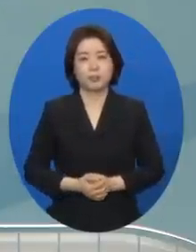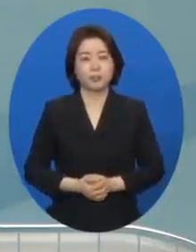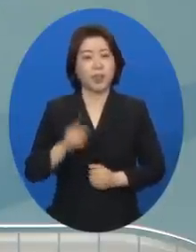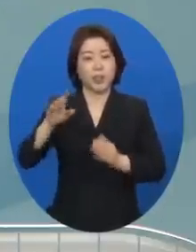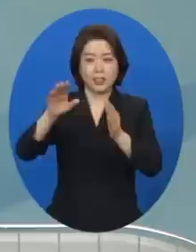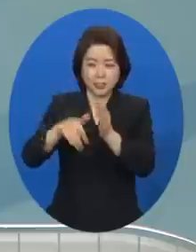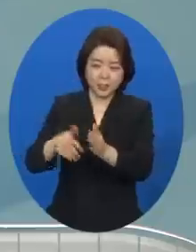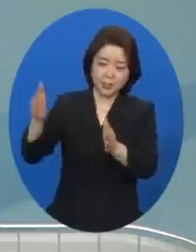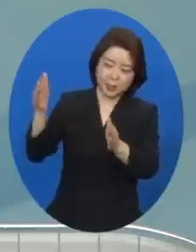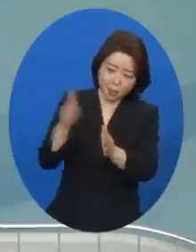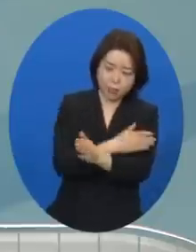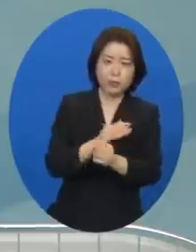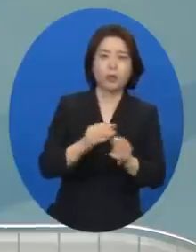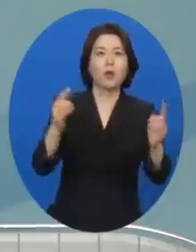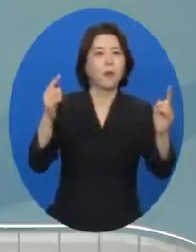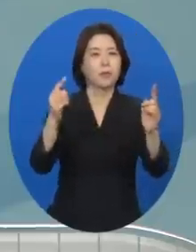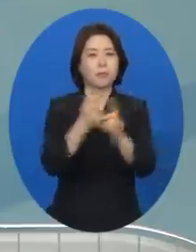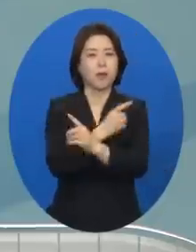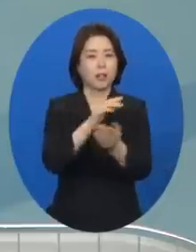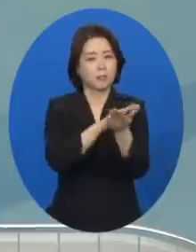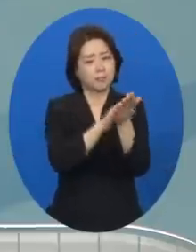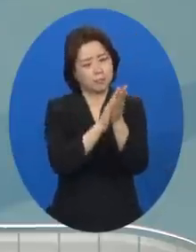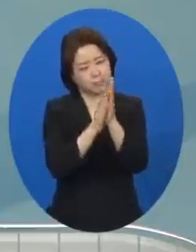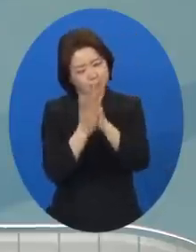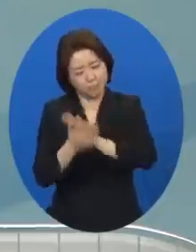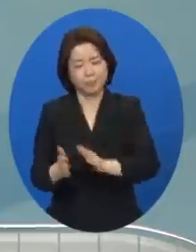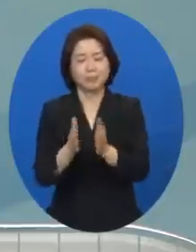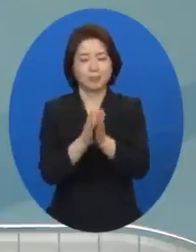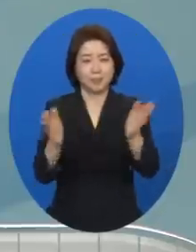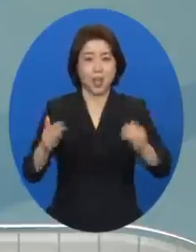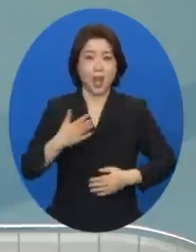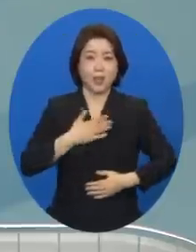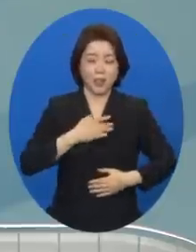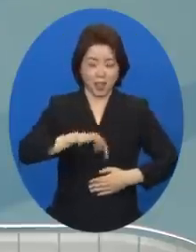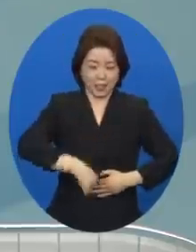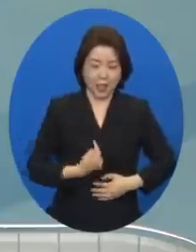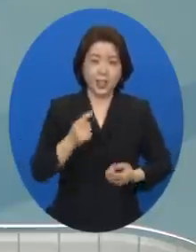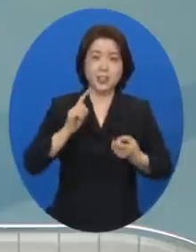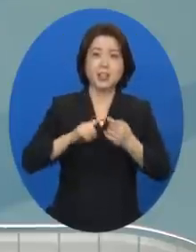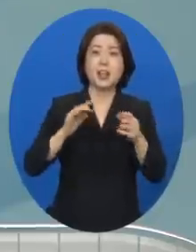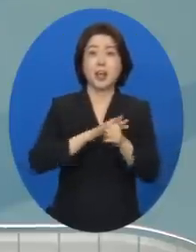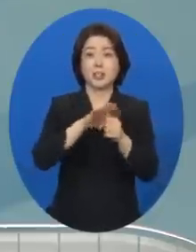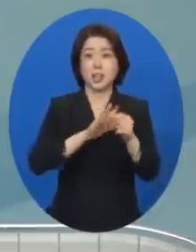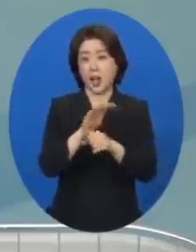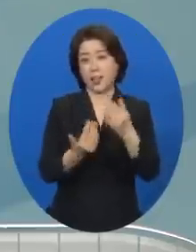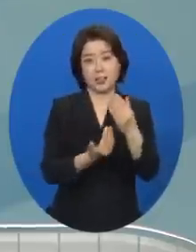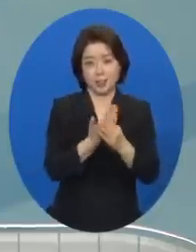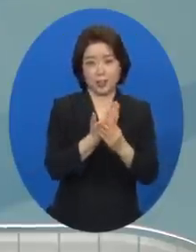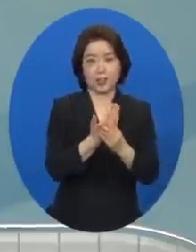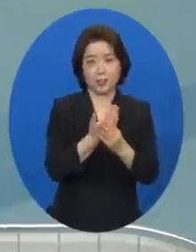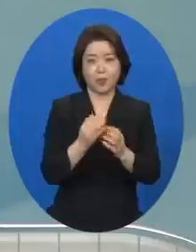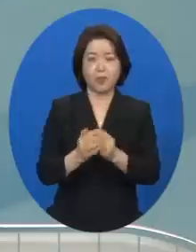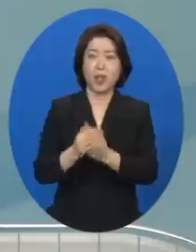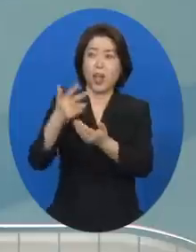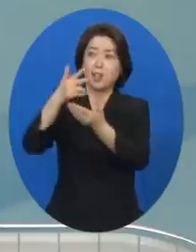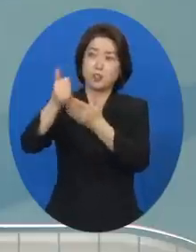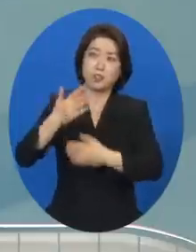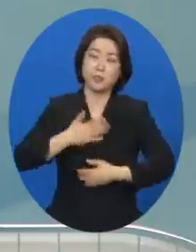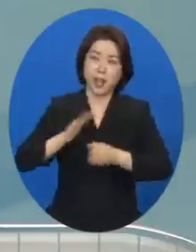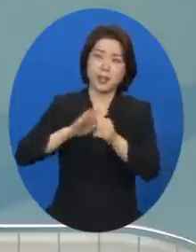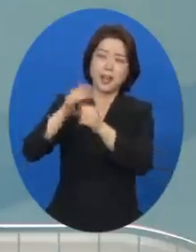그때부터 치 변화가 일어나기 4 저 자신에 대한 사랑이 생겼어요 주님이 나를